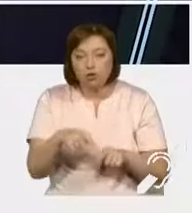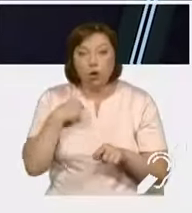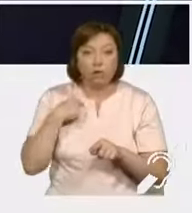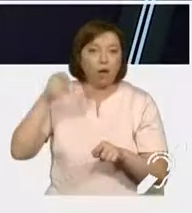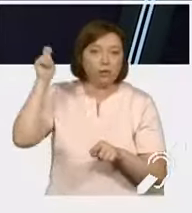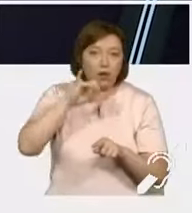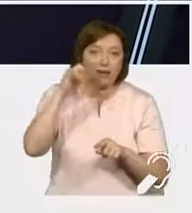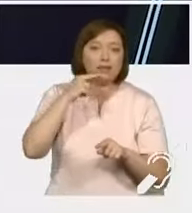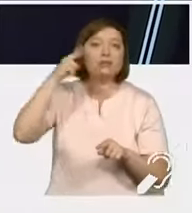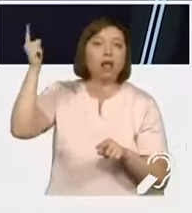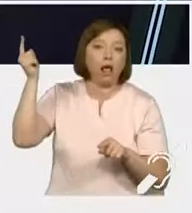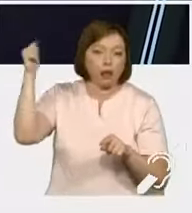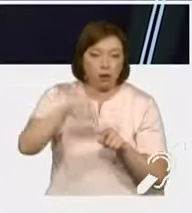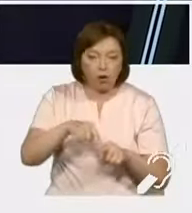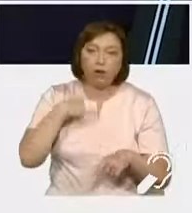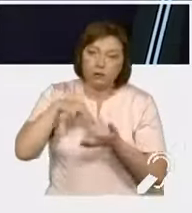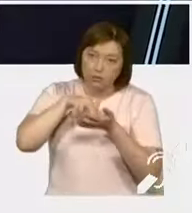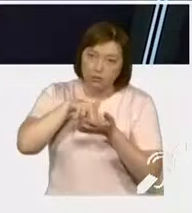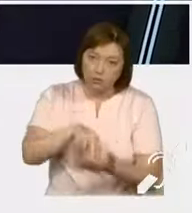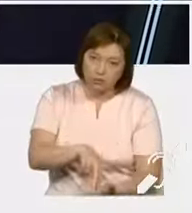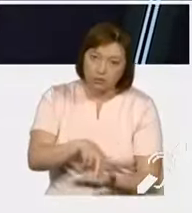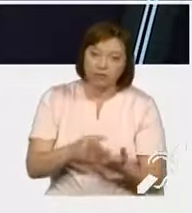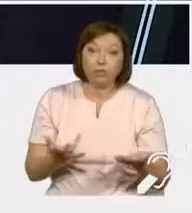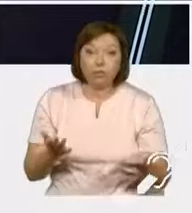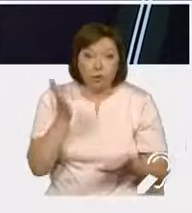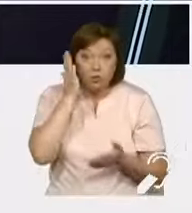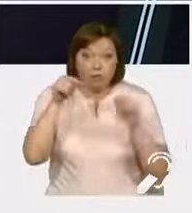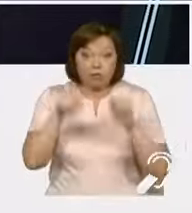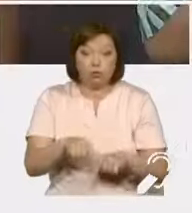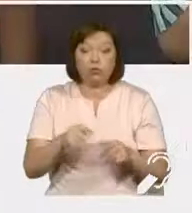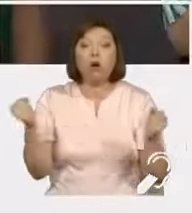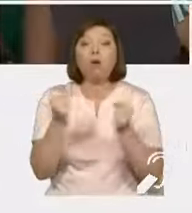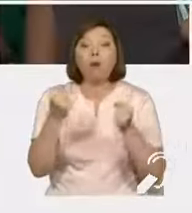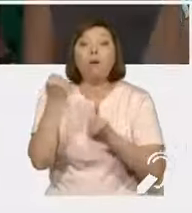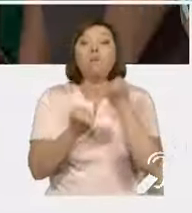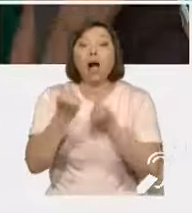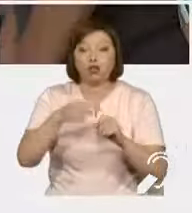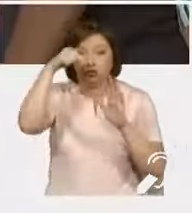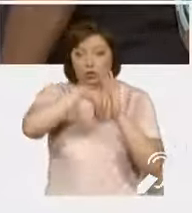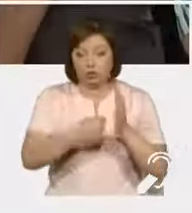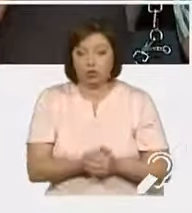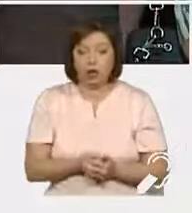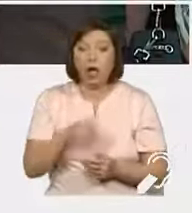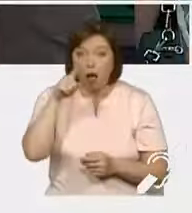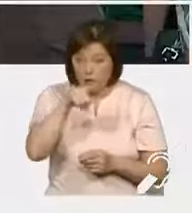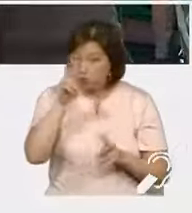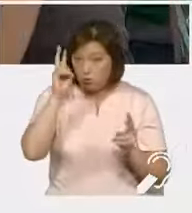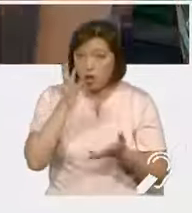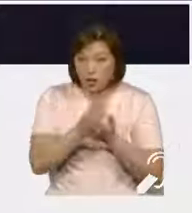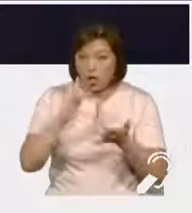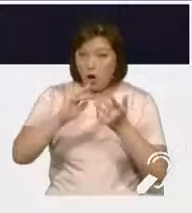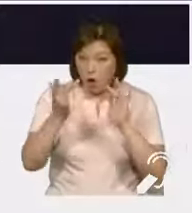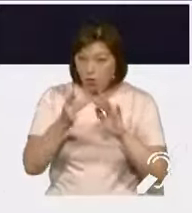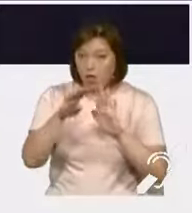departe și trebuie să stăm aici. Dar trebuie să dormim aici și toți în mașini. Nu ați știut că este și oportunitatea ca să depunem